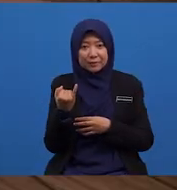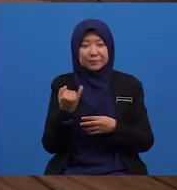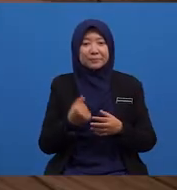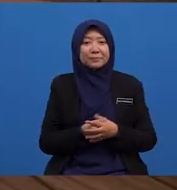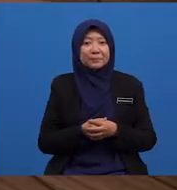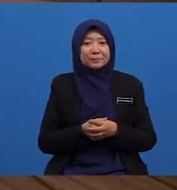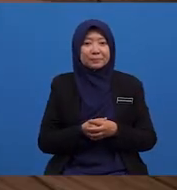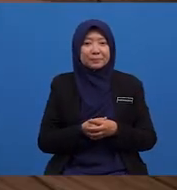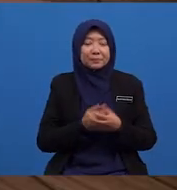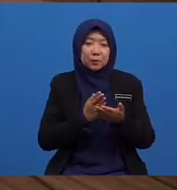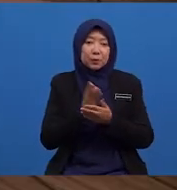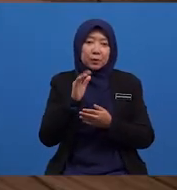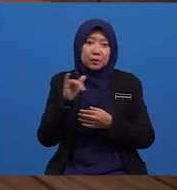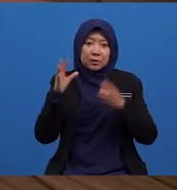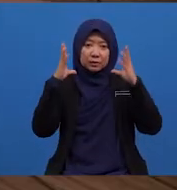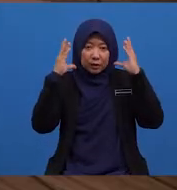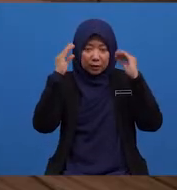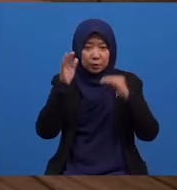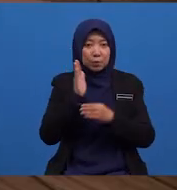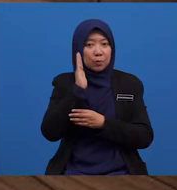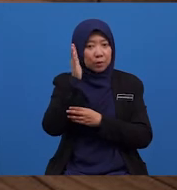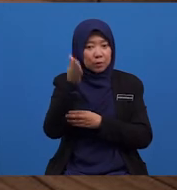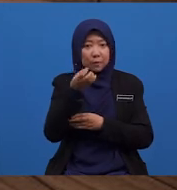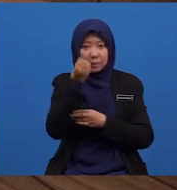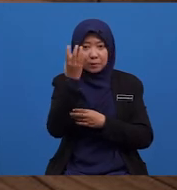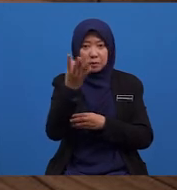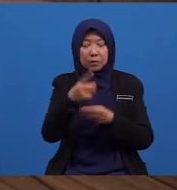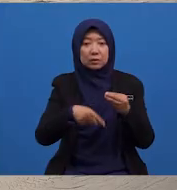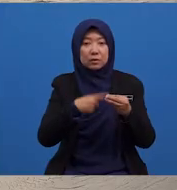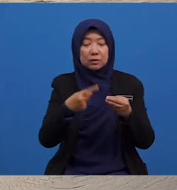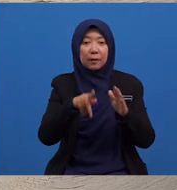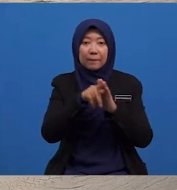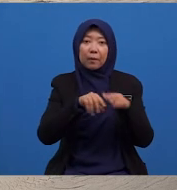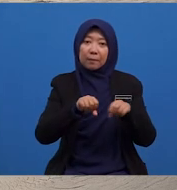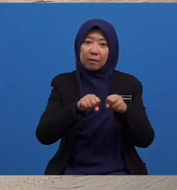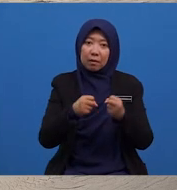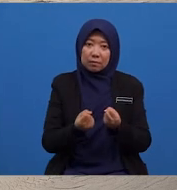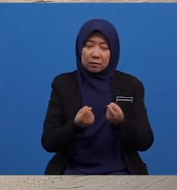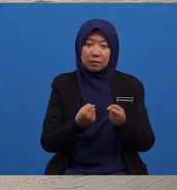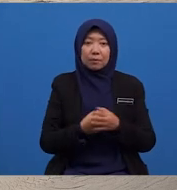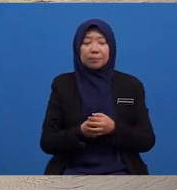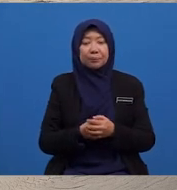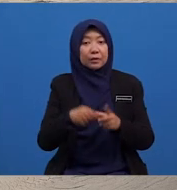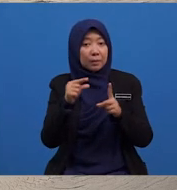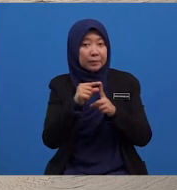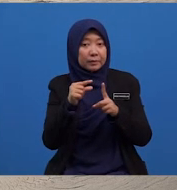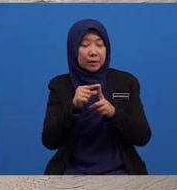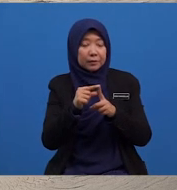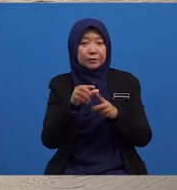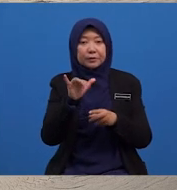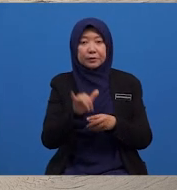Seterusnya, cikgu akan terangkan sedikit tentang pepatah. Pepatah ialah rangkai kata